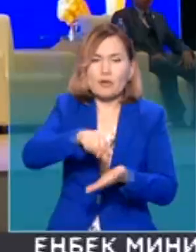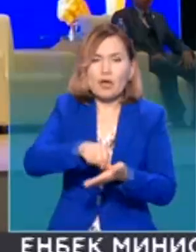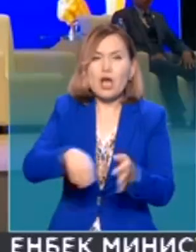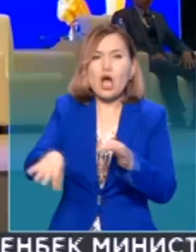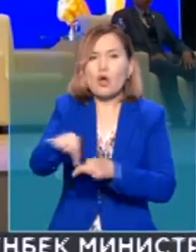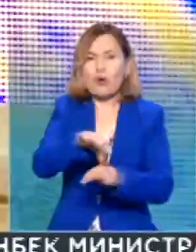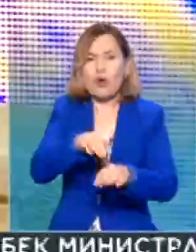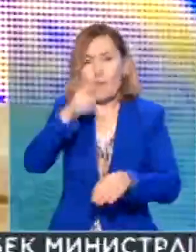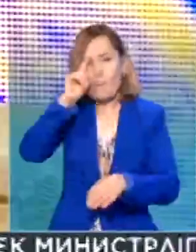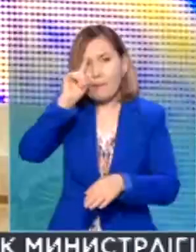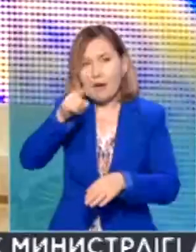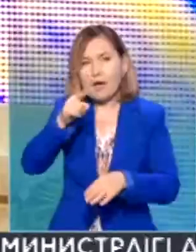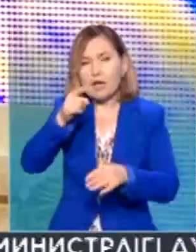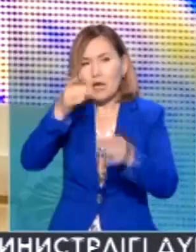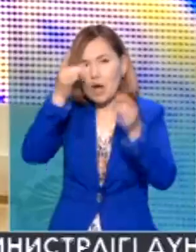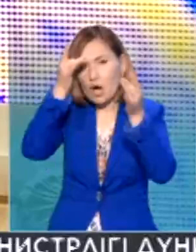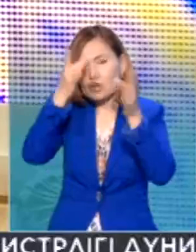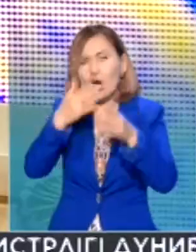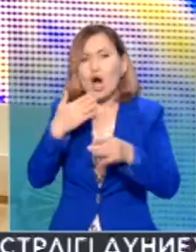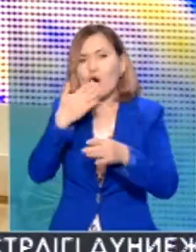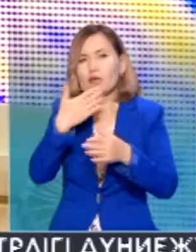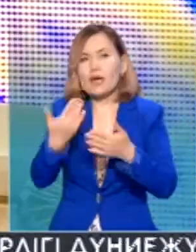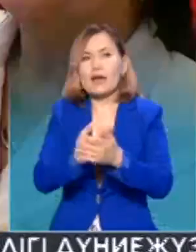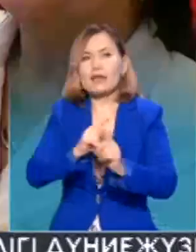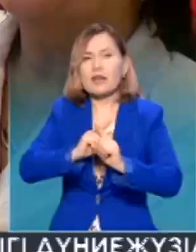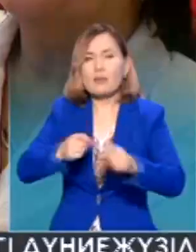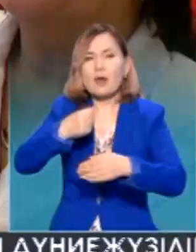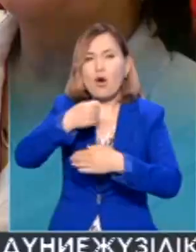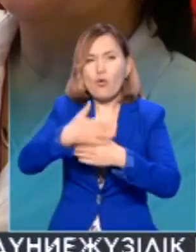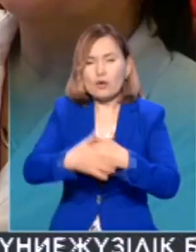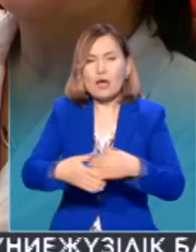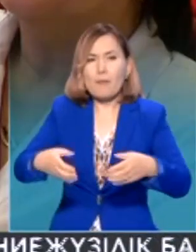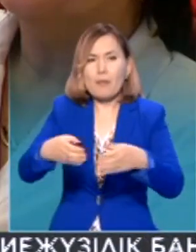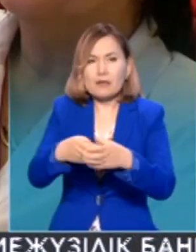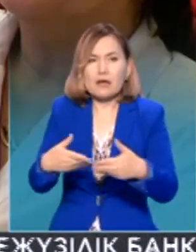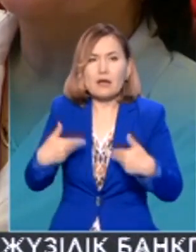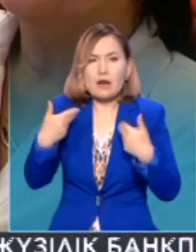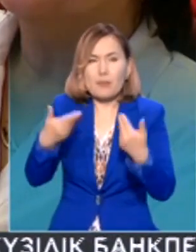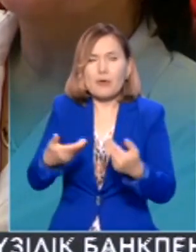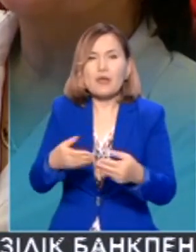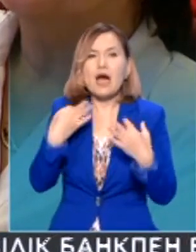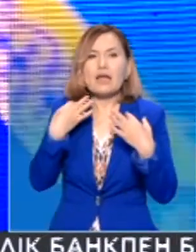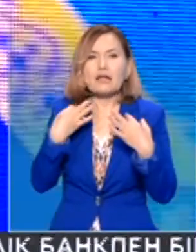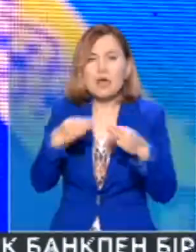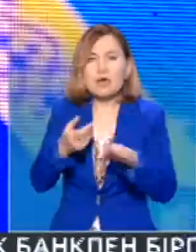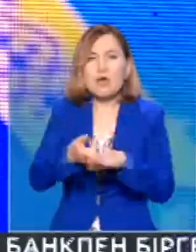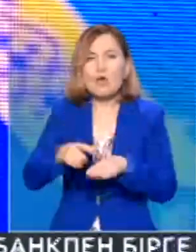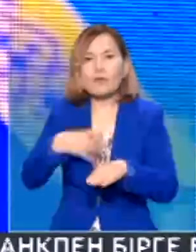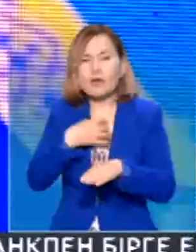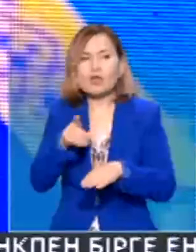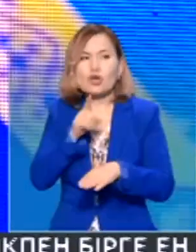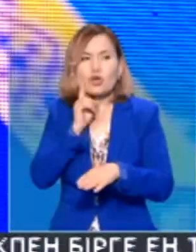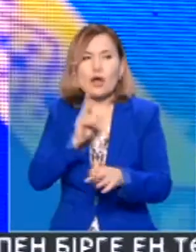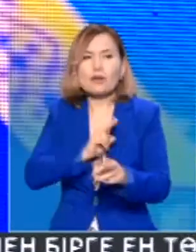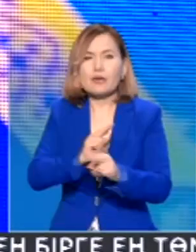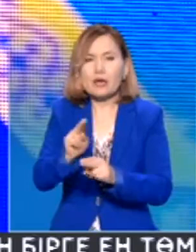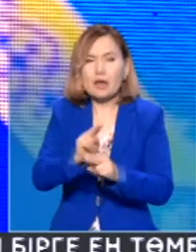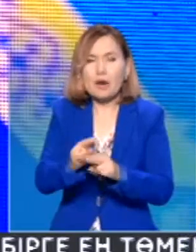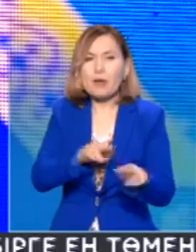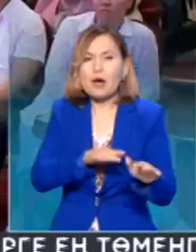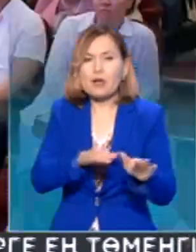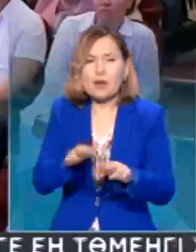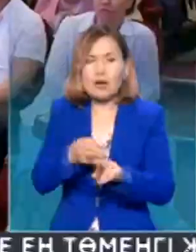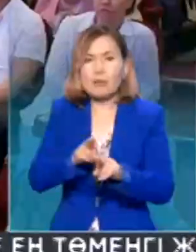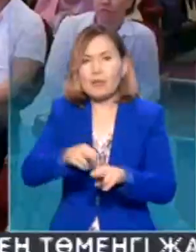Жоба Білім өркениеті ұлттық инновациялық орталығының бастамасымен ұйымдастырылды. Тәуелсіздіктің маңызын жастарға түсіндіру мақсатында өткізілген